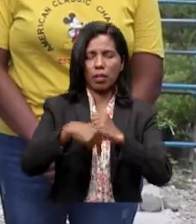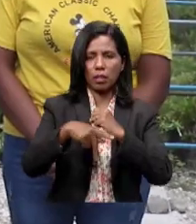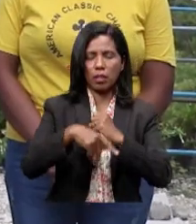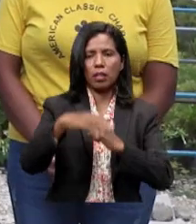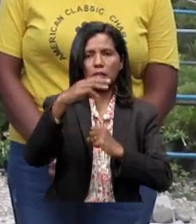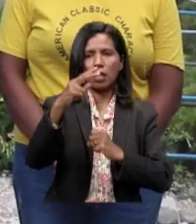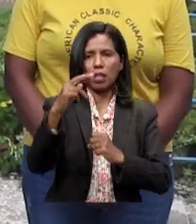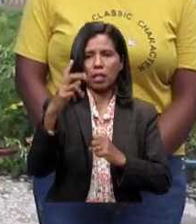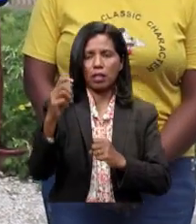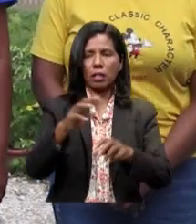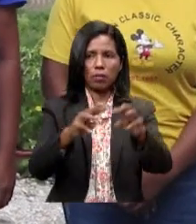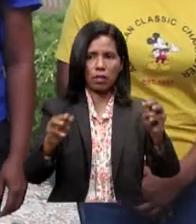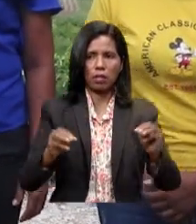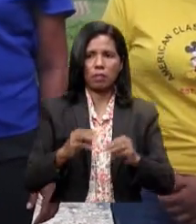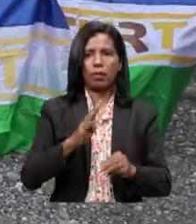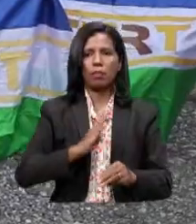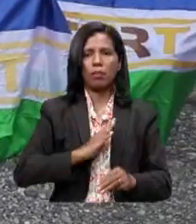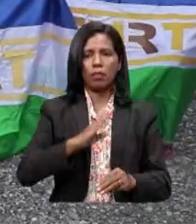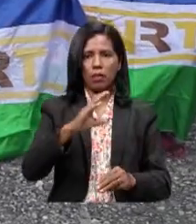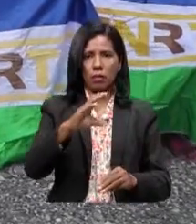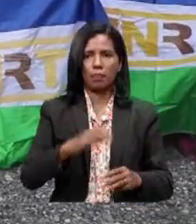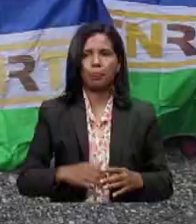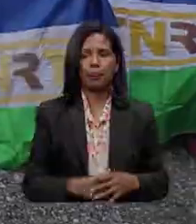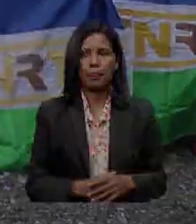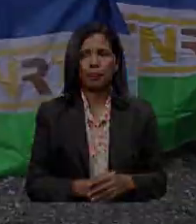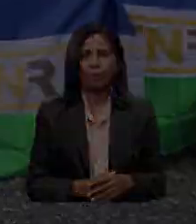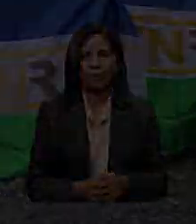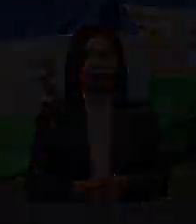iha munisipiu Bocau. Zimi Fernandes, Juvel de Costa, GMN.